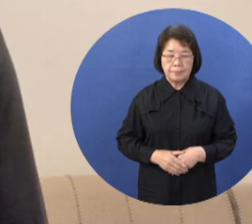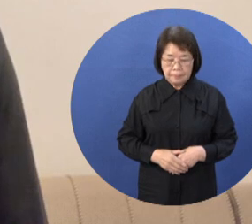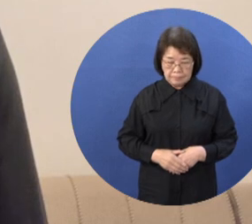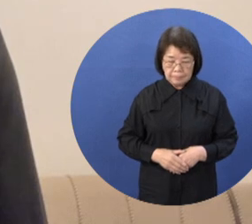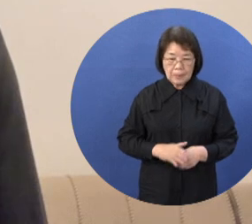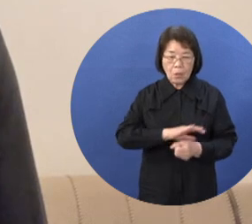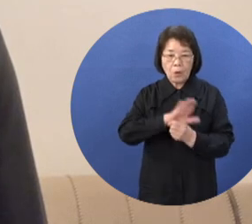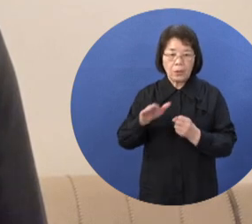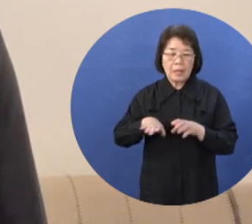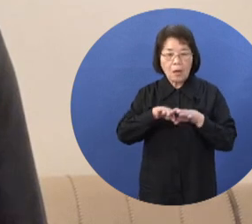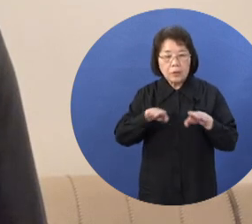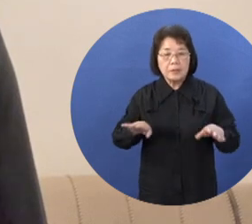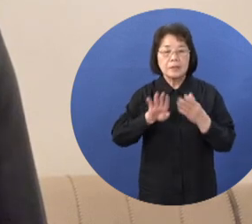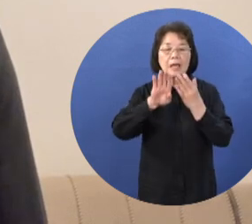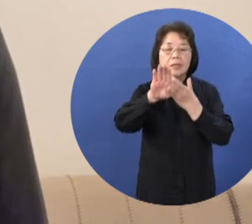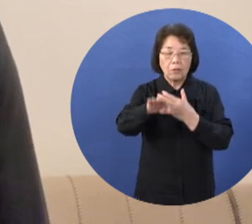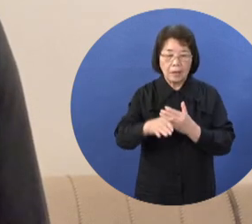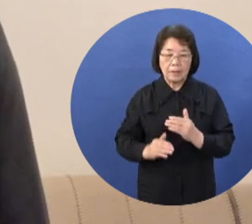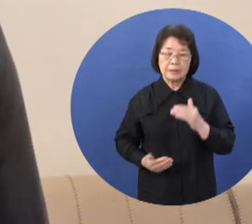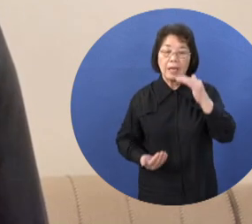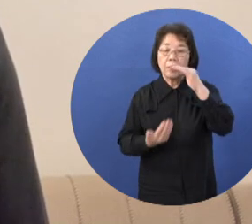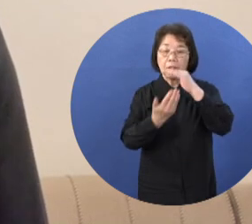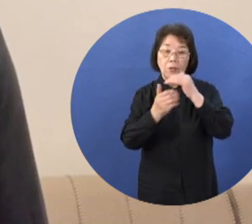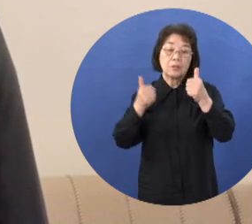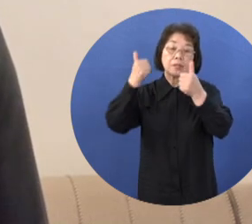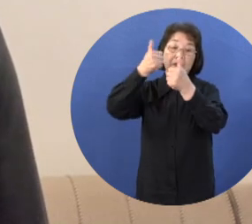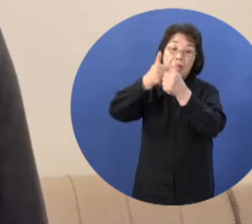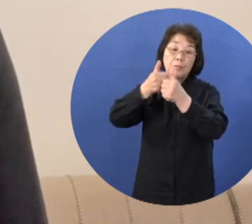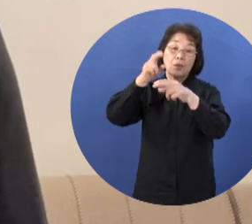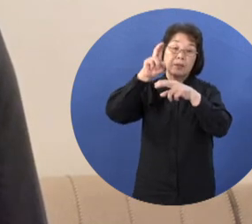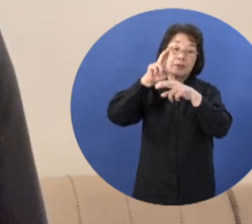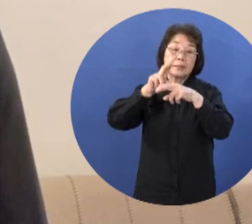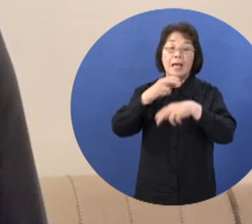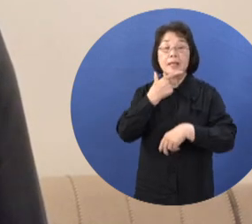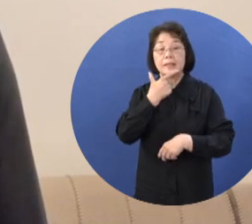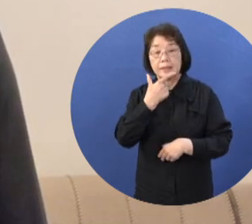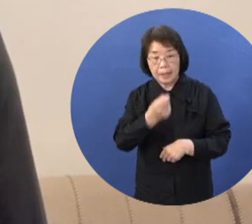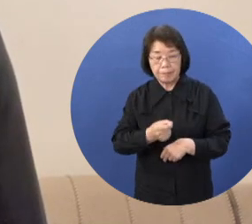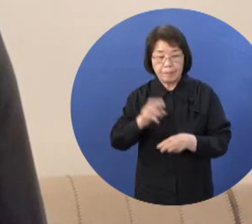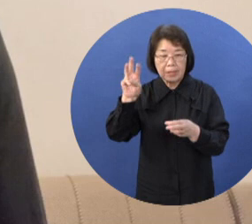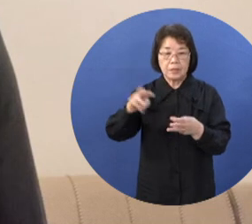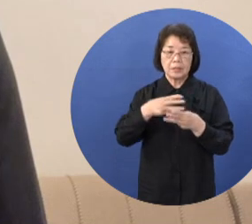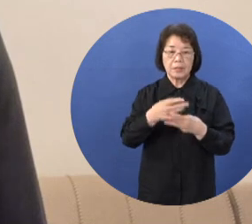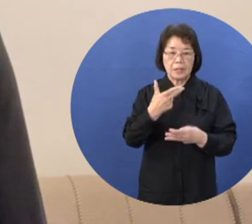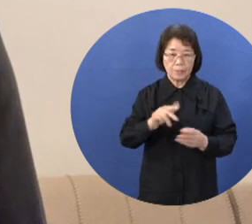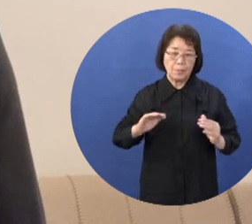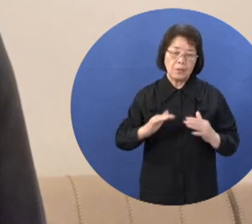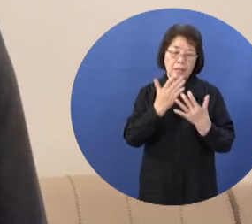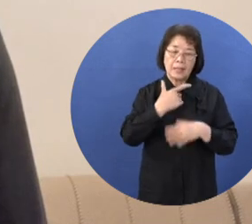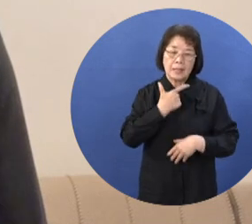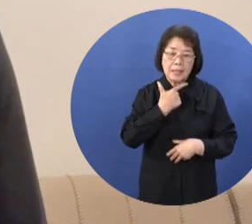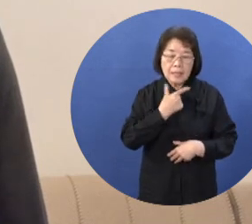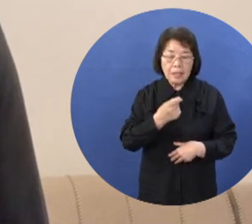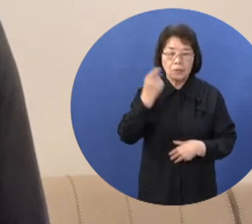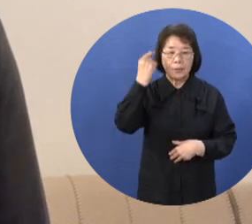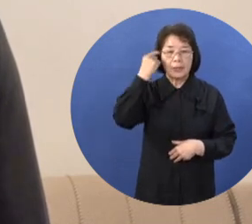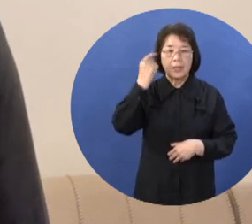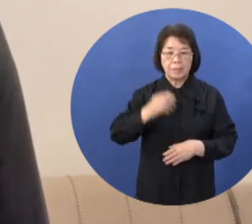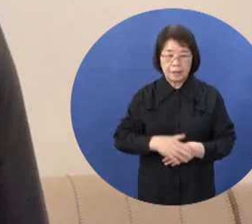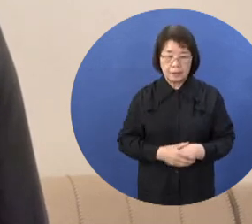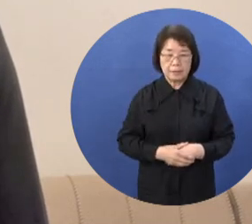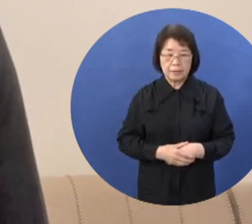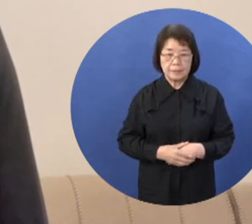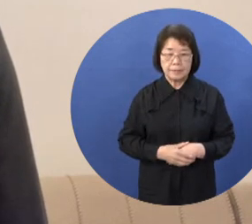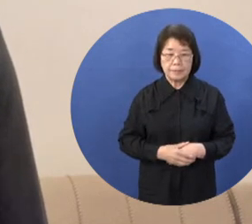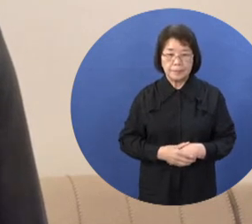たら、プレミアに参戦し、吹田市を、共に盛り上げていきたいなというふうに思ってます。